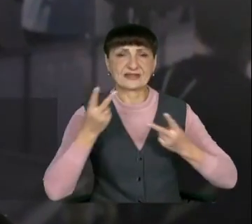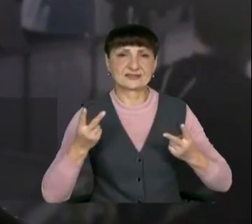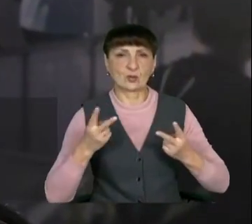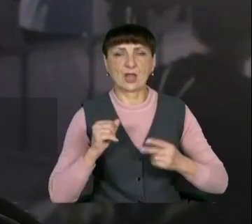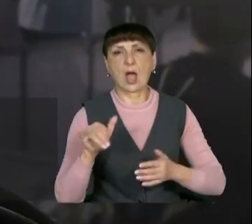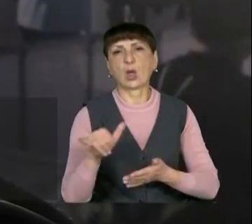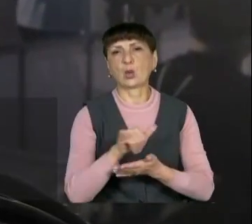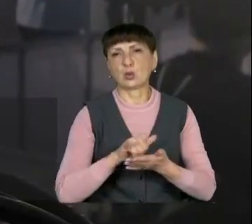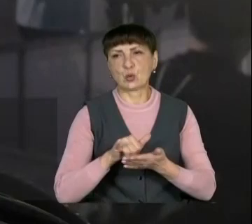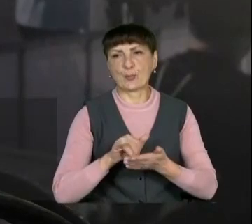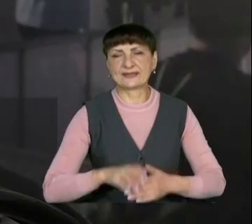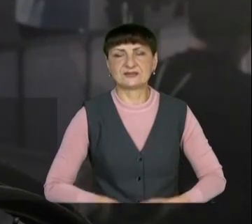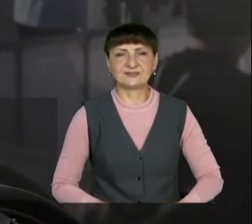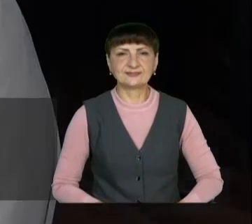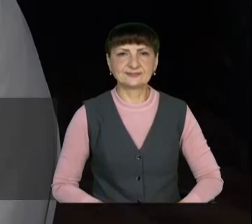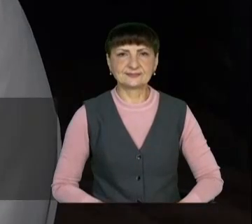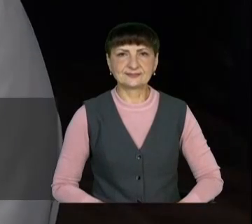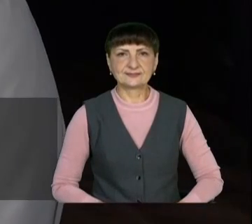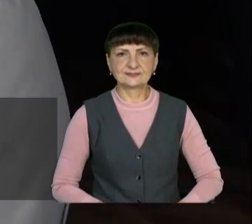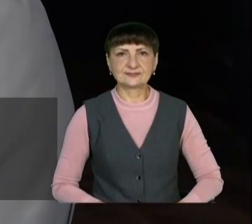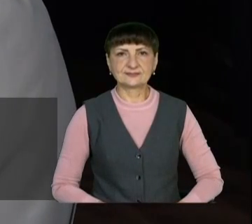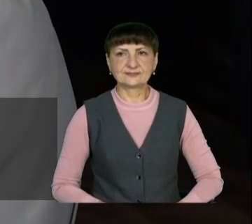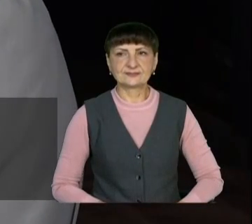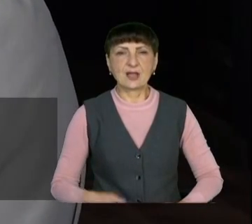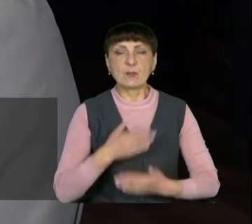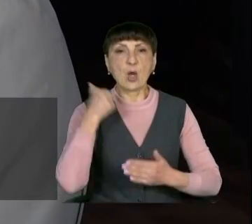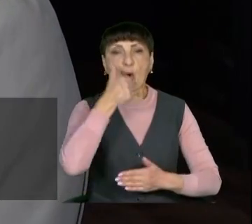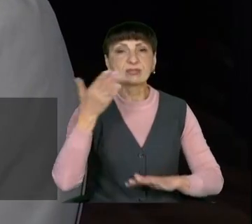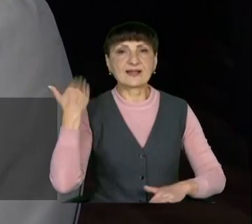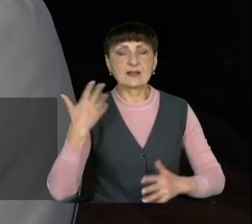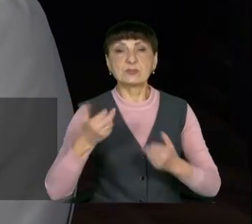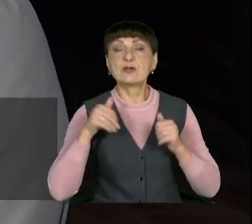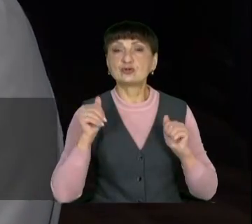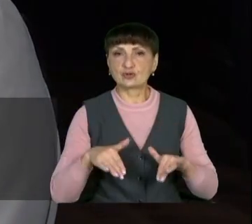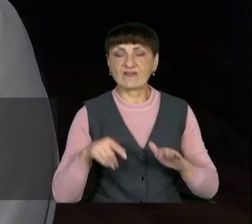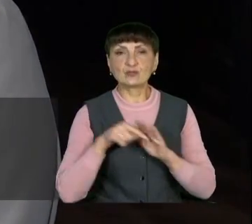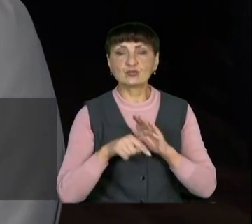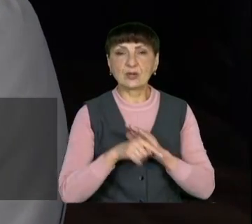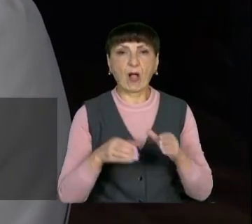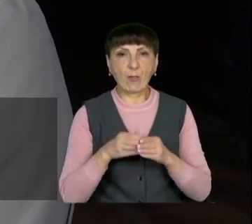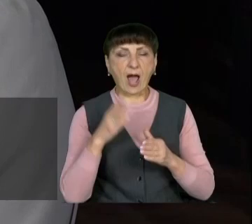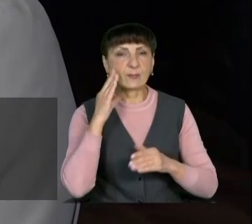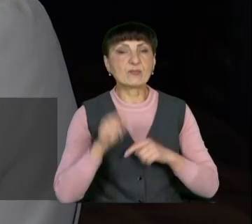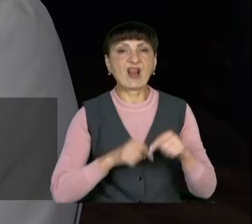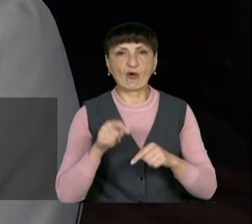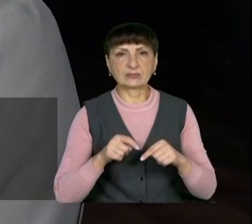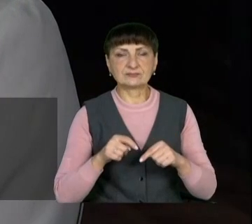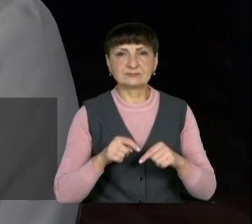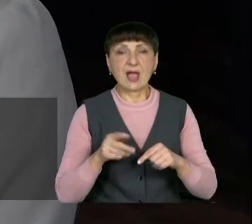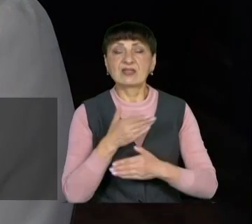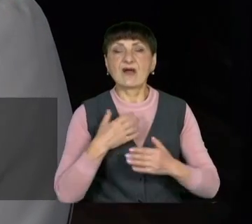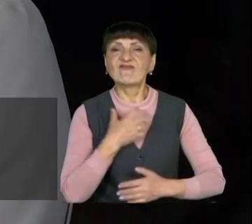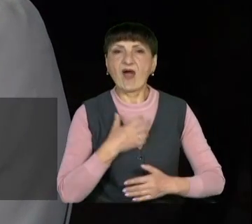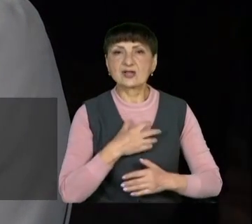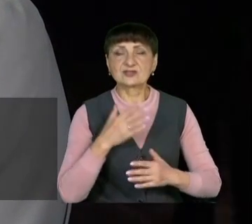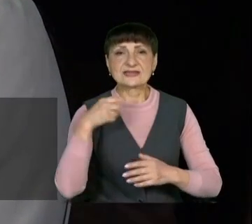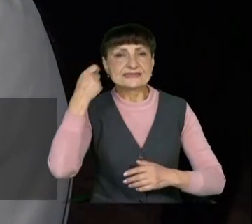на YouTube мы год назад приняли решение внутри команды Алматы марафона что нам важно снять